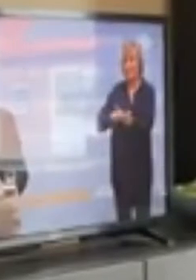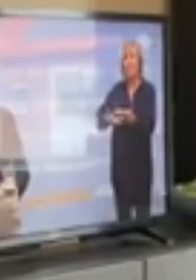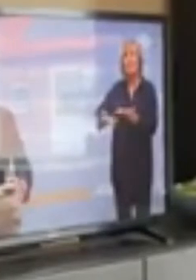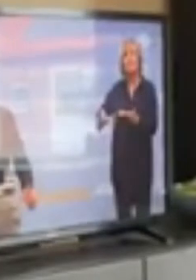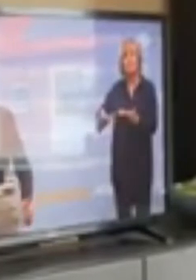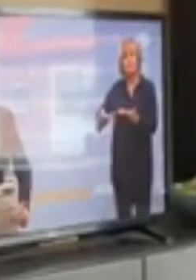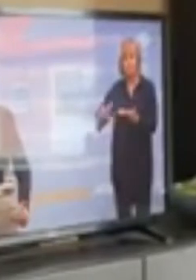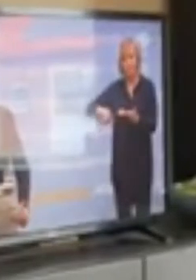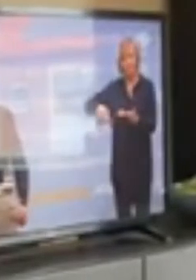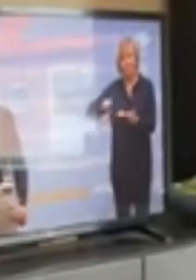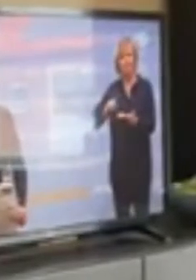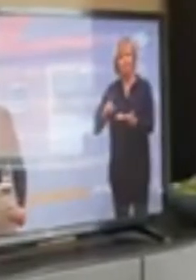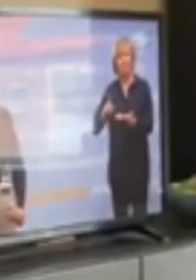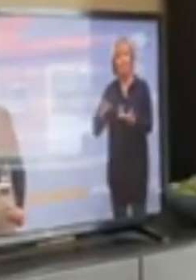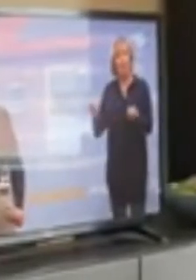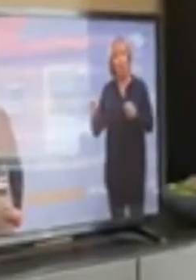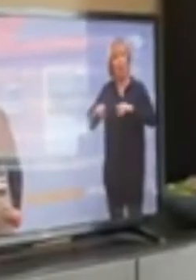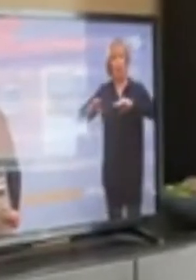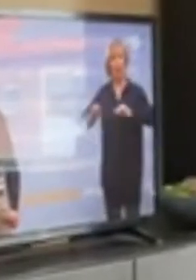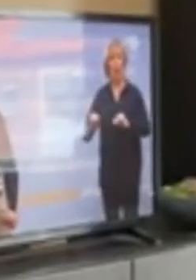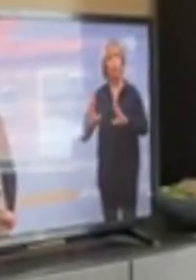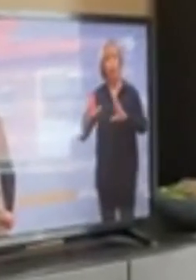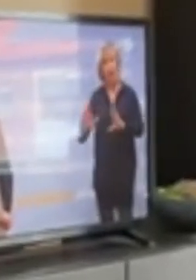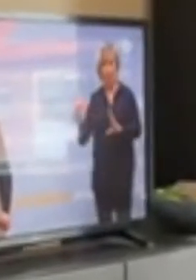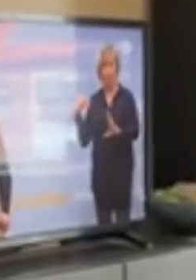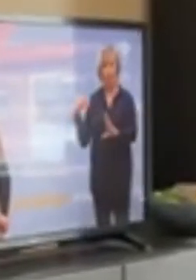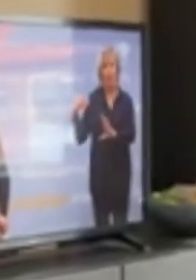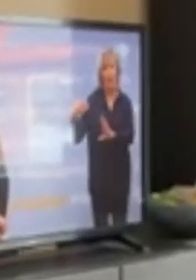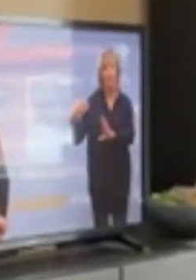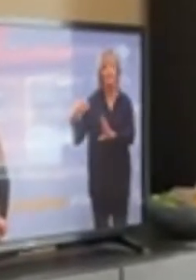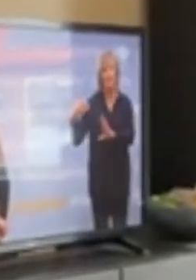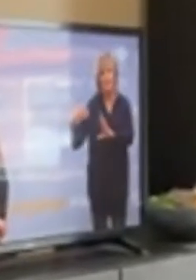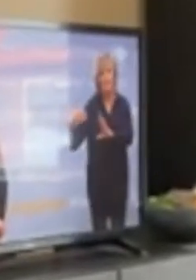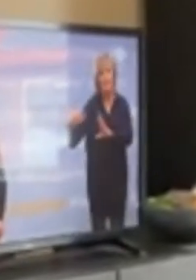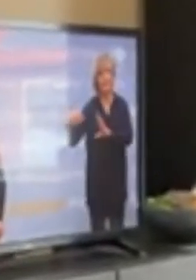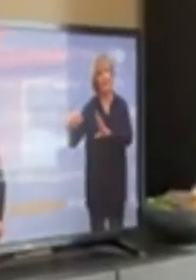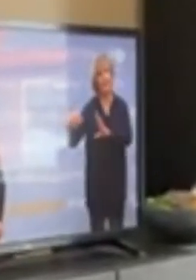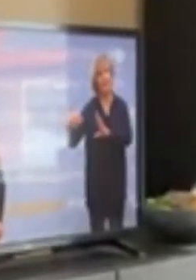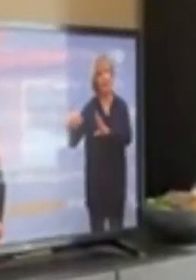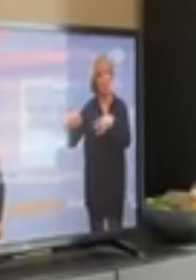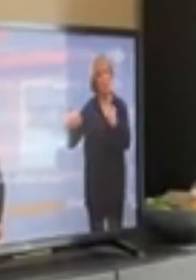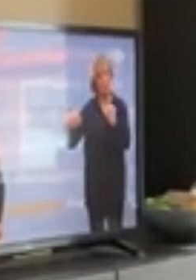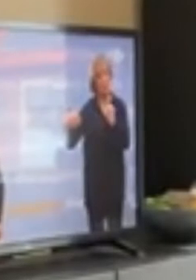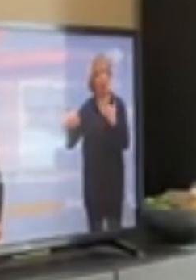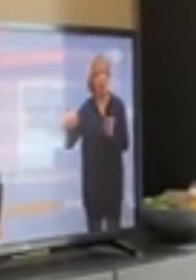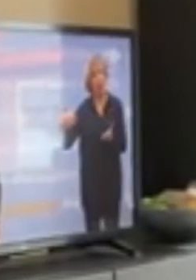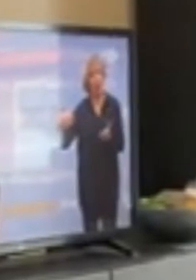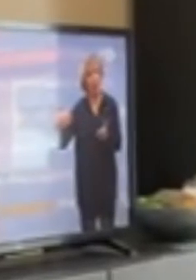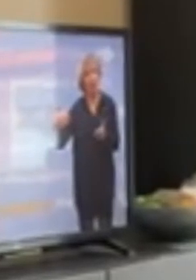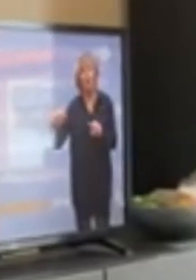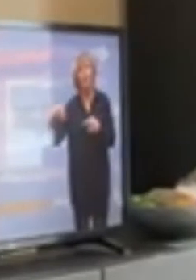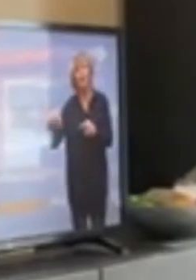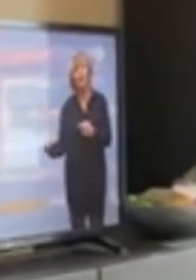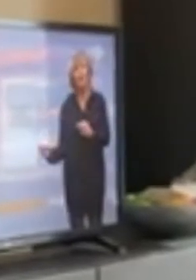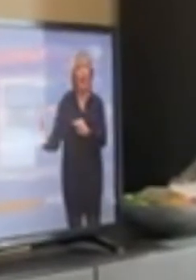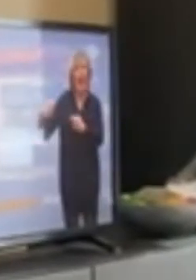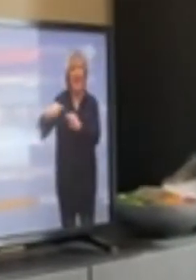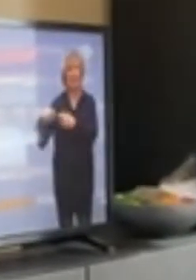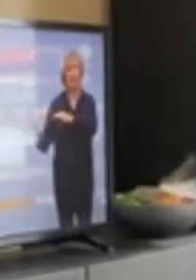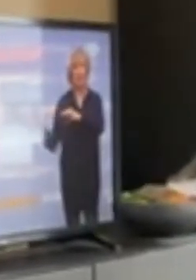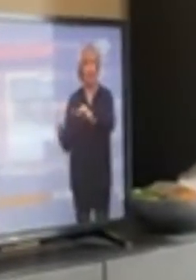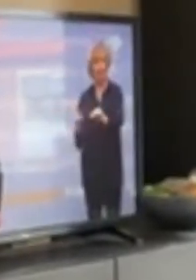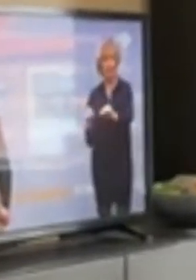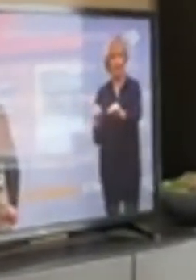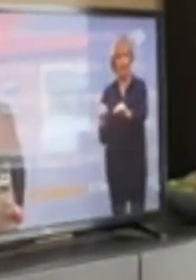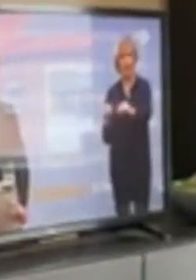het punt brengt dat we in de lockdown zitten die natuurlijk al heel hevig is. Waarbij we door nu deze extra maatregelen te nemen en